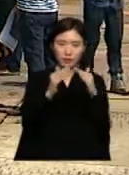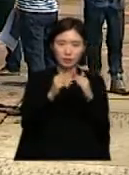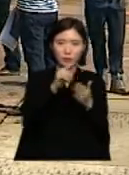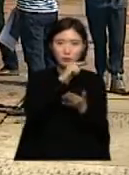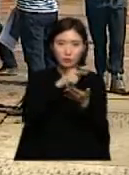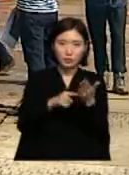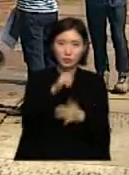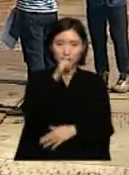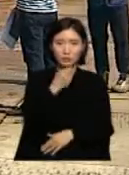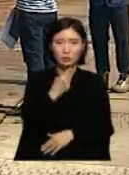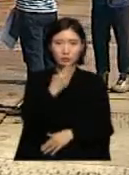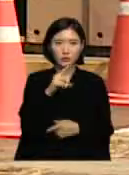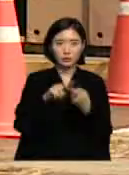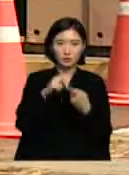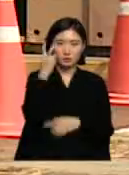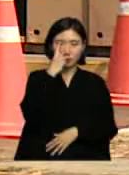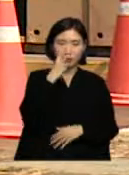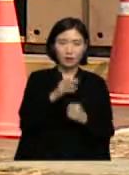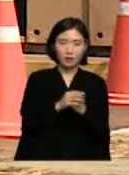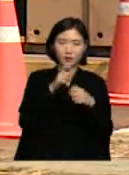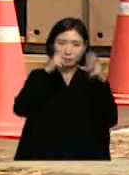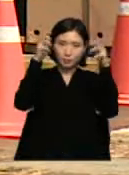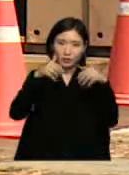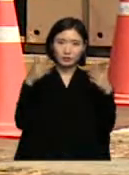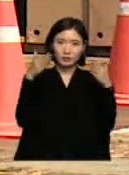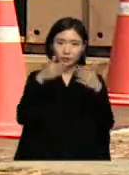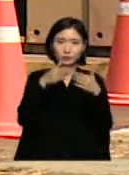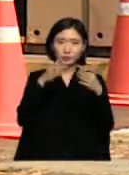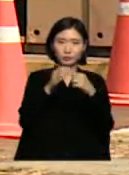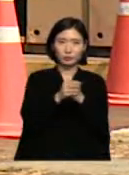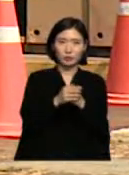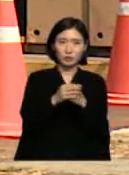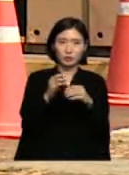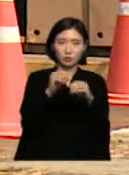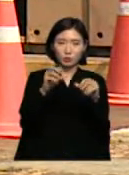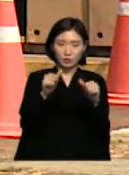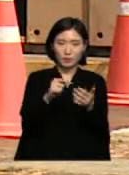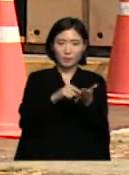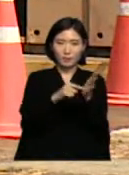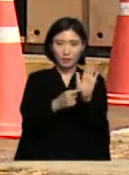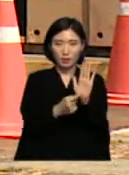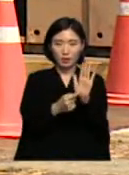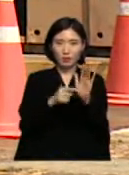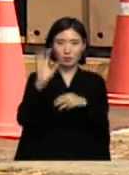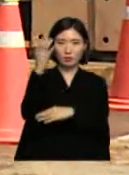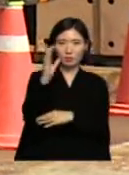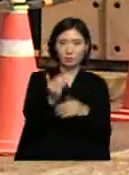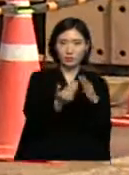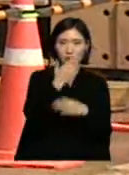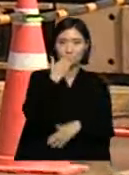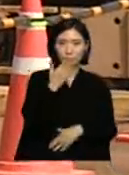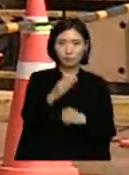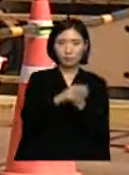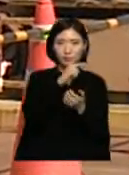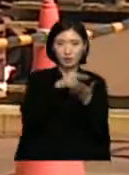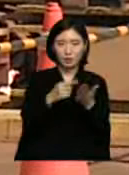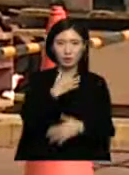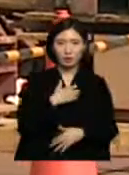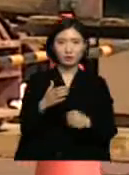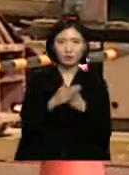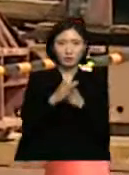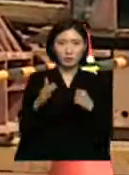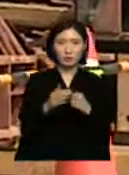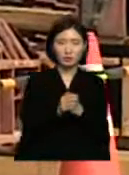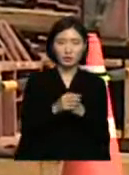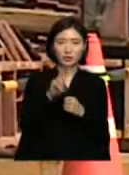않았는지 등입니다. 장마철에는 집중호우로 발생하는 토사유실과 태풍으로 발생할 수 있는 피해 우려가 있기 때문에